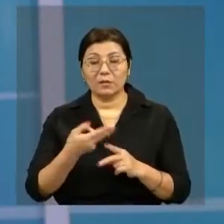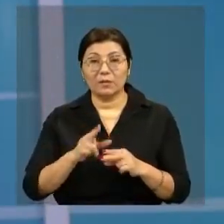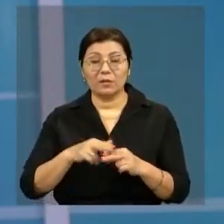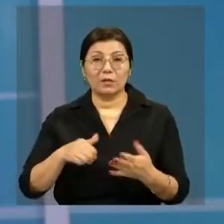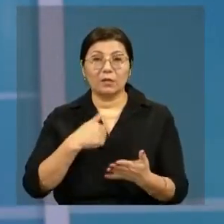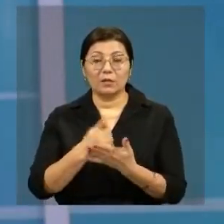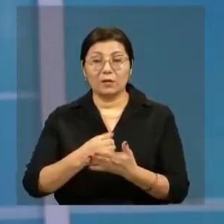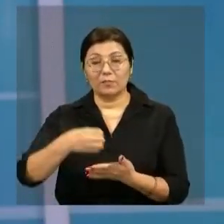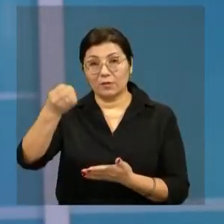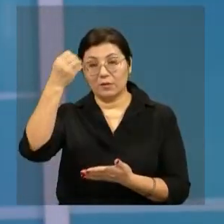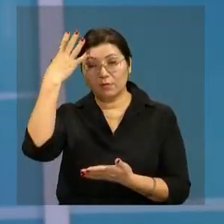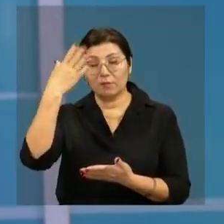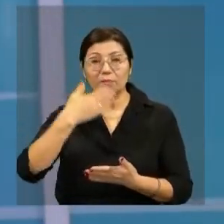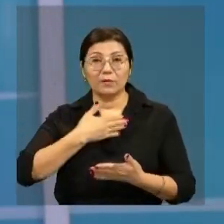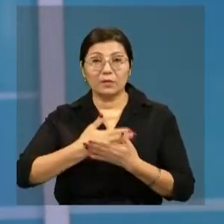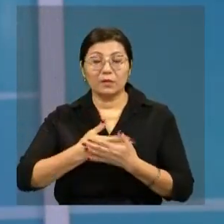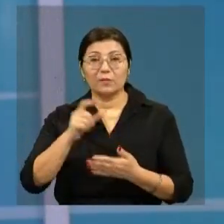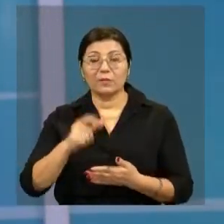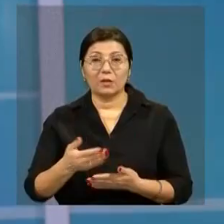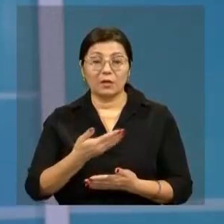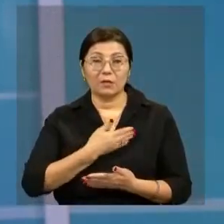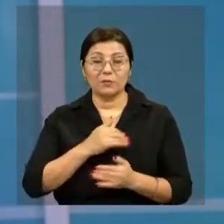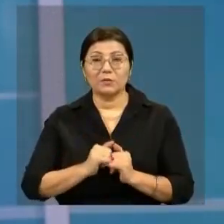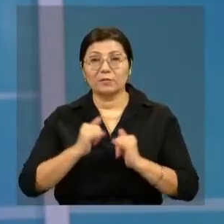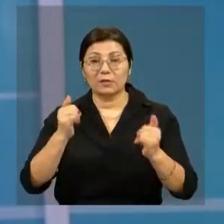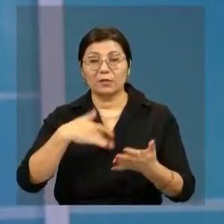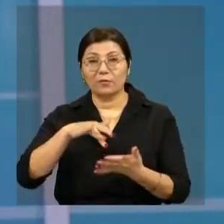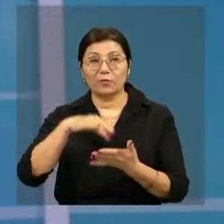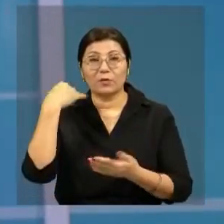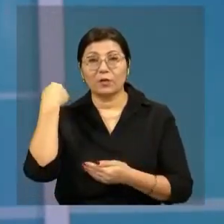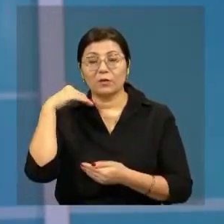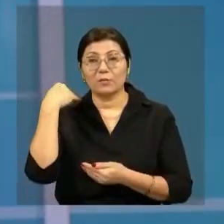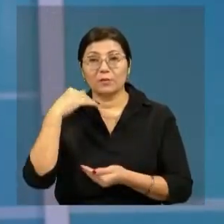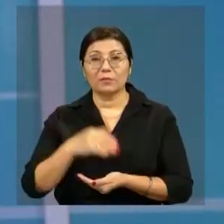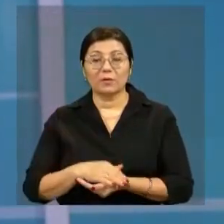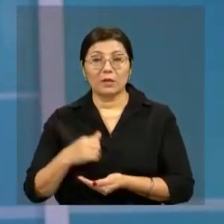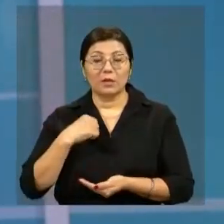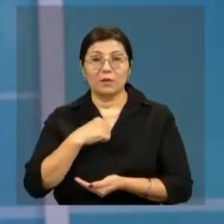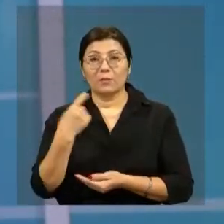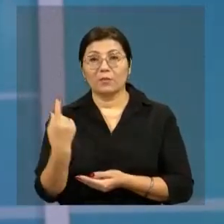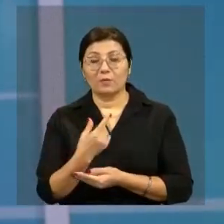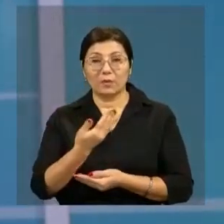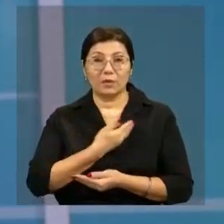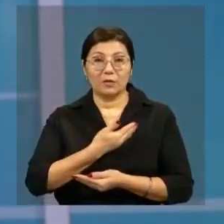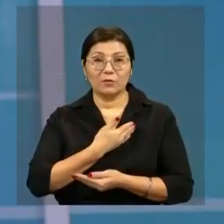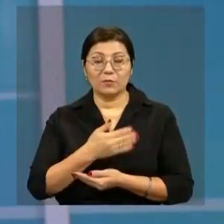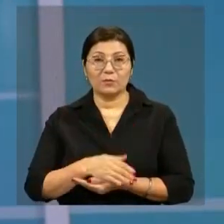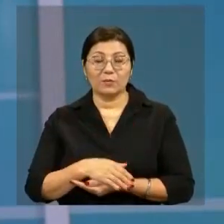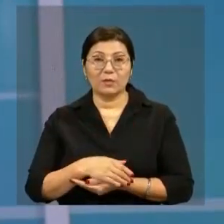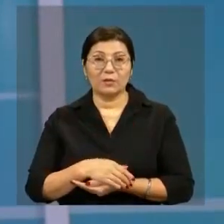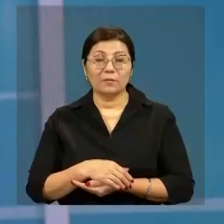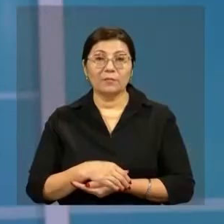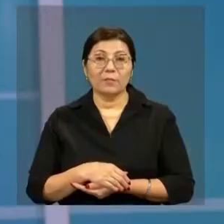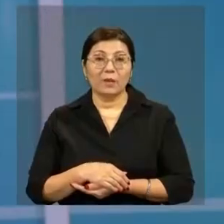главное образовательное волонтерство, вот то, что я хочу именно развить у нас в городе Ахтубе. Самое первую очередь я хочу вот создать свой НПО.